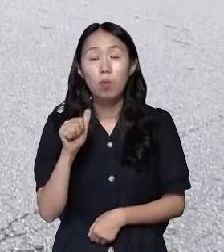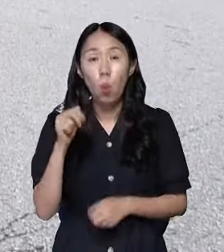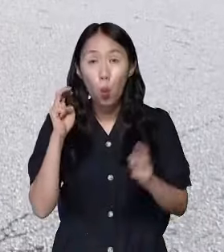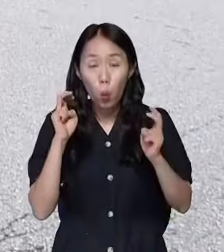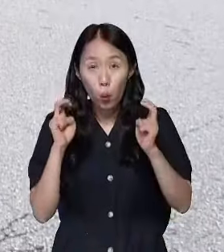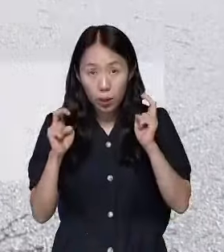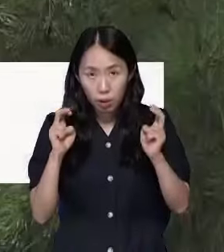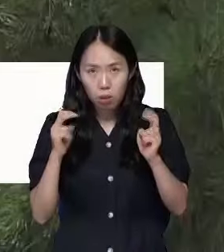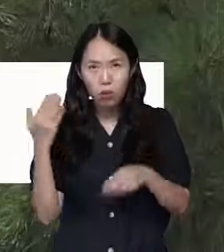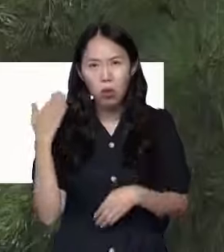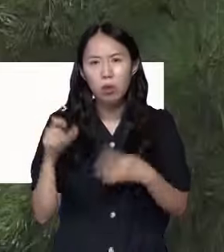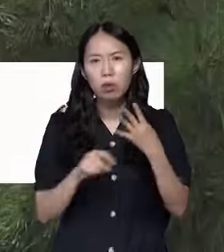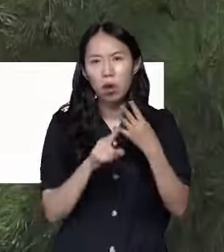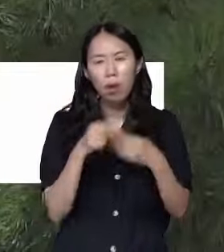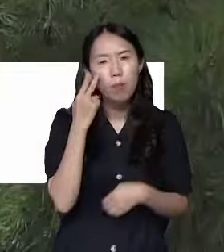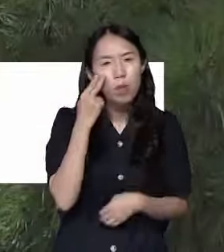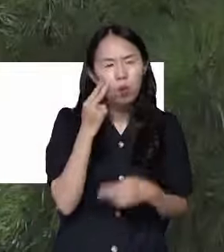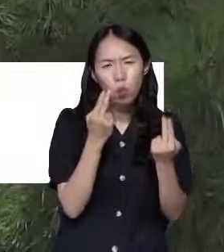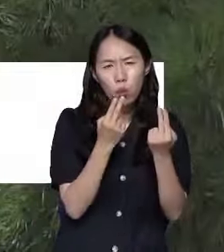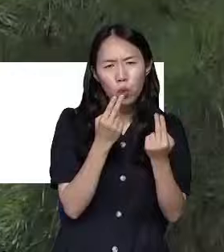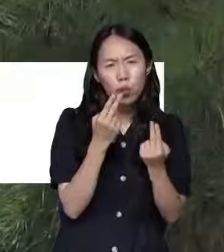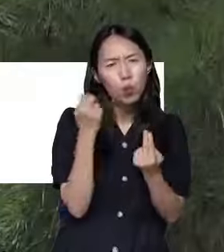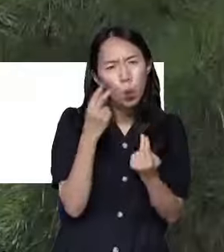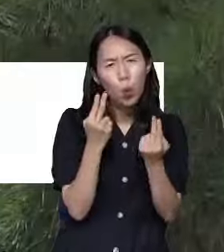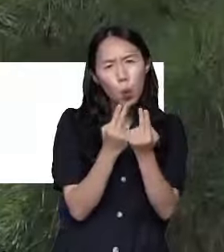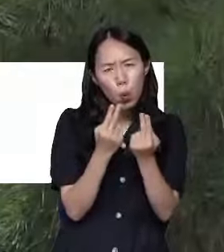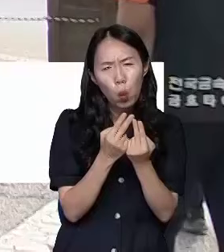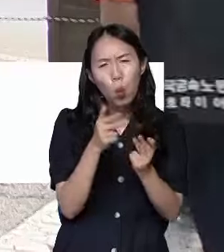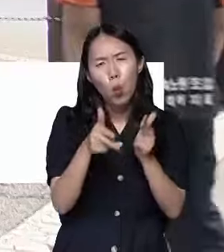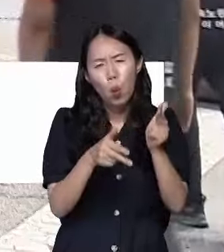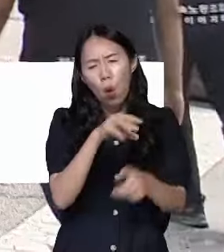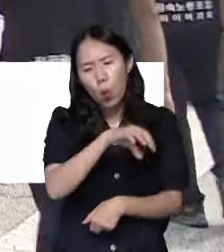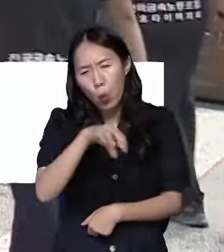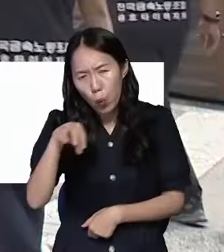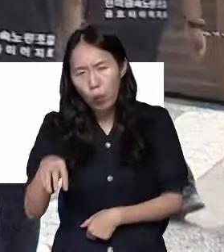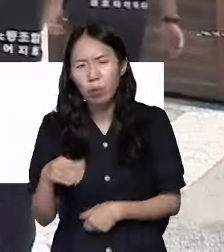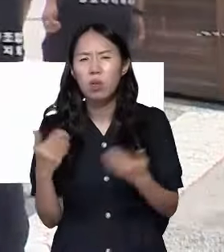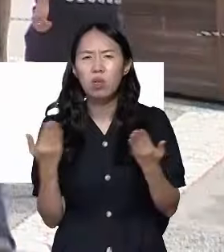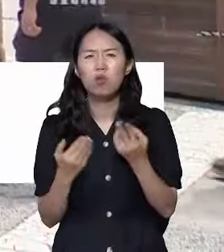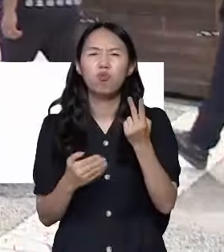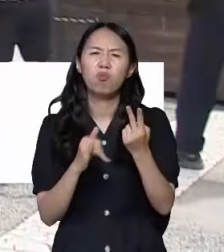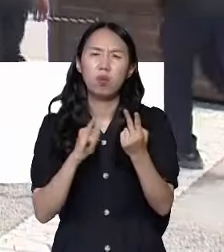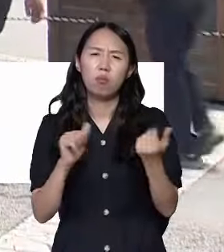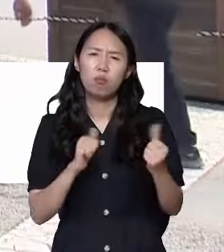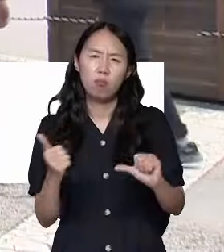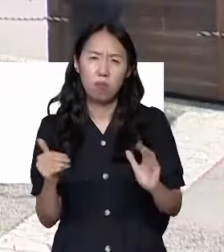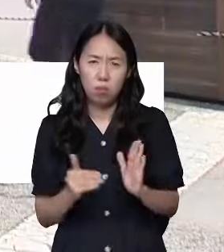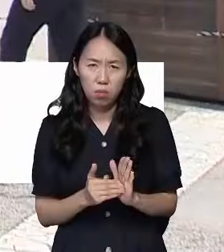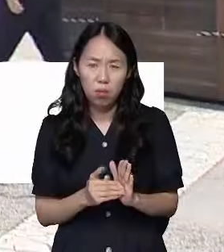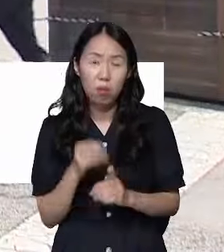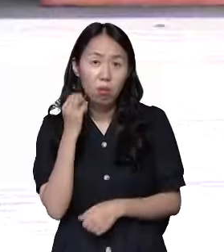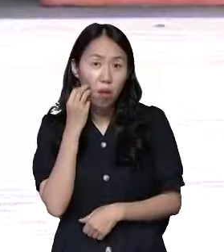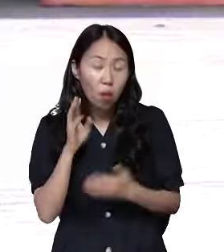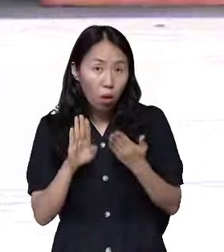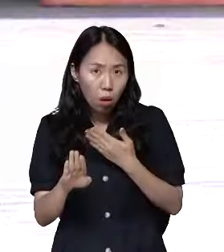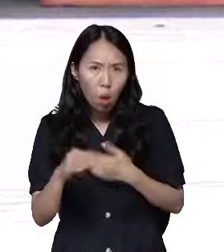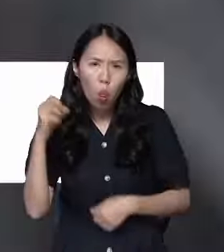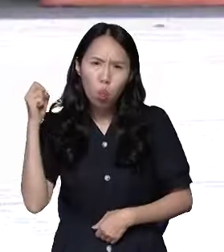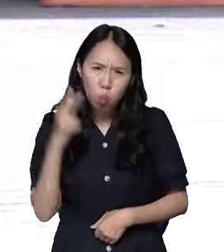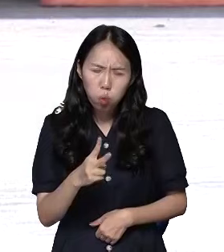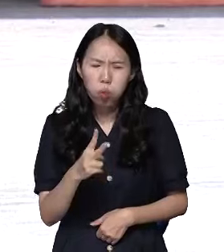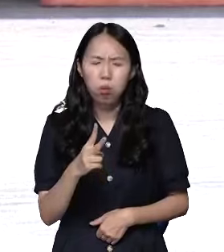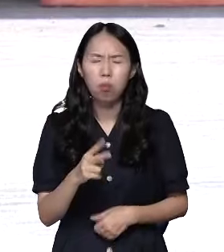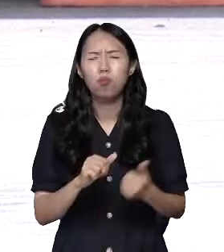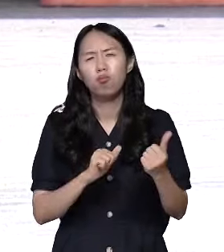금호타이어에서는 지난 4월 미국 공장과 곡성 공장에서 기계 끼임 사고로 노동자 2명이 잇따라 사망했고 석 달 만에 또 사망